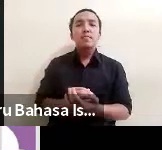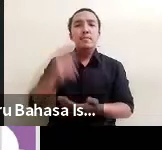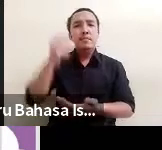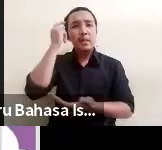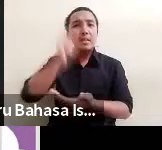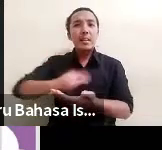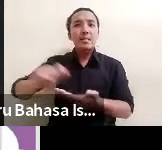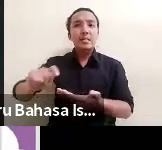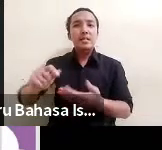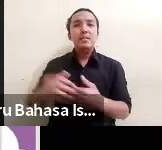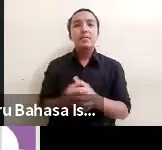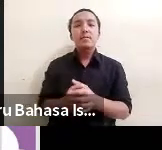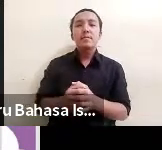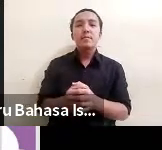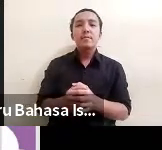itu